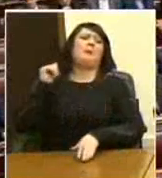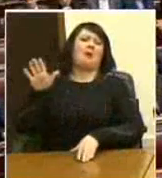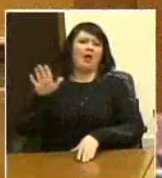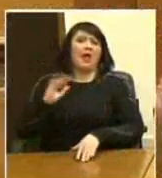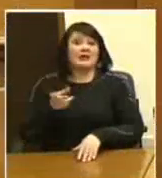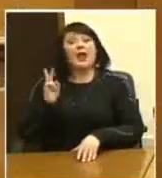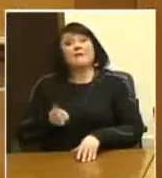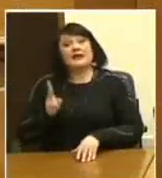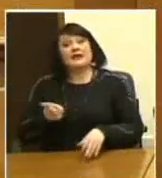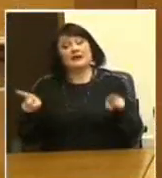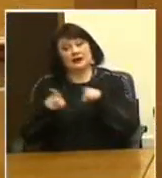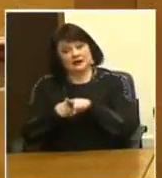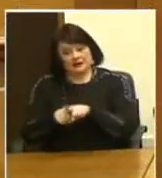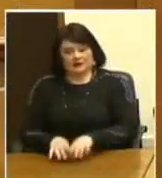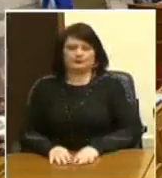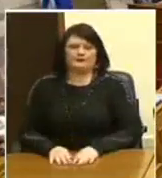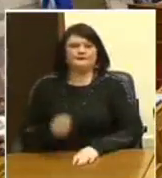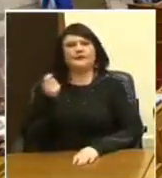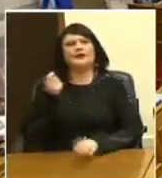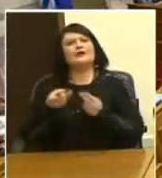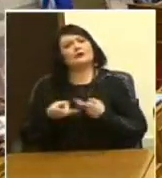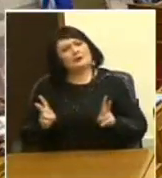Επιτρέψτε μου όμως να αναφερθώ